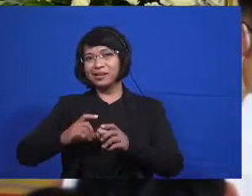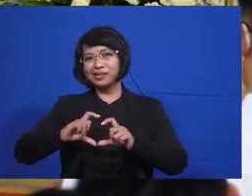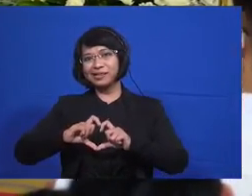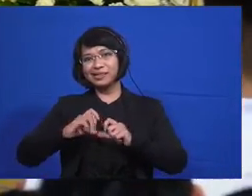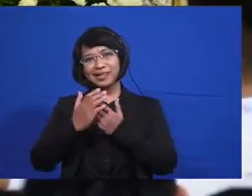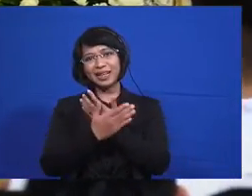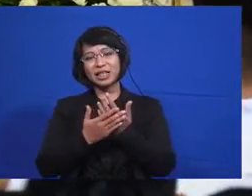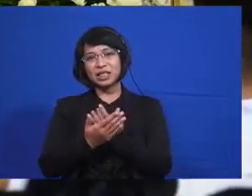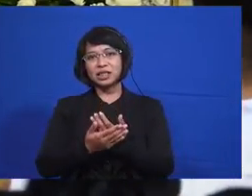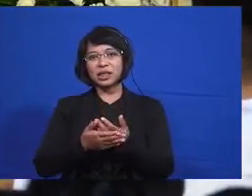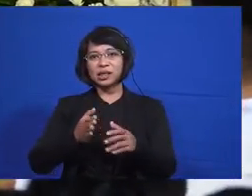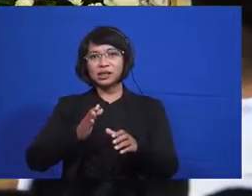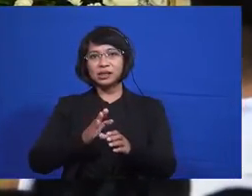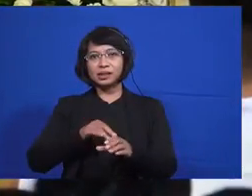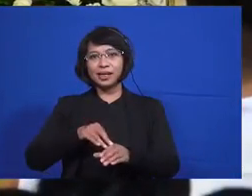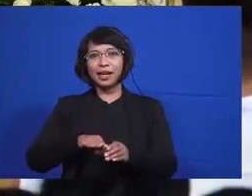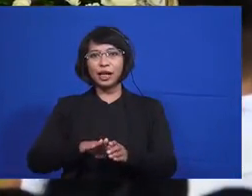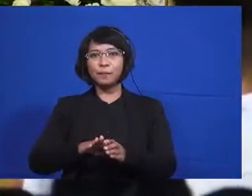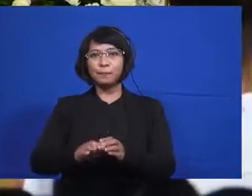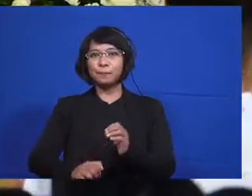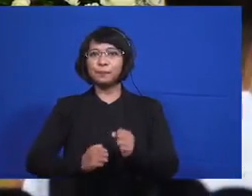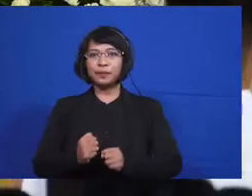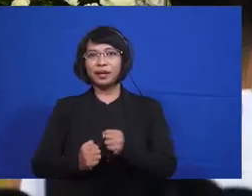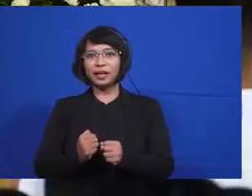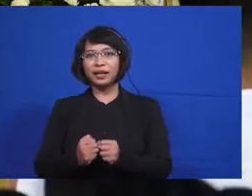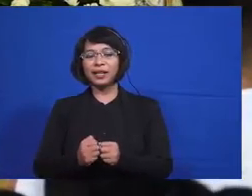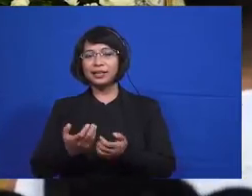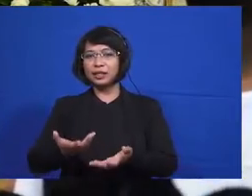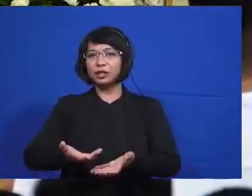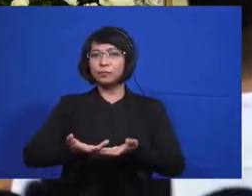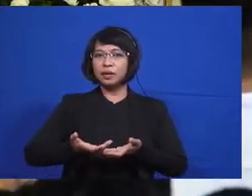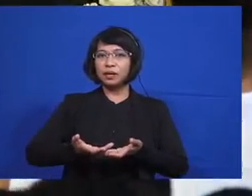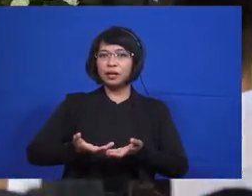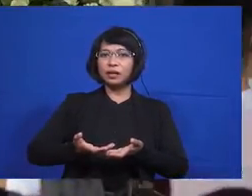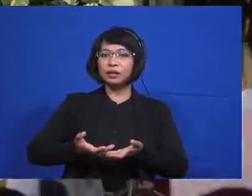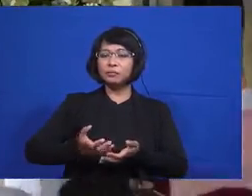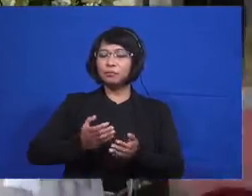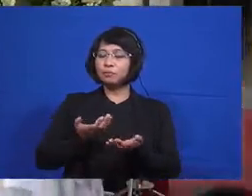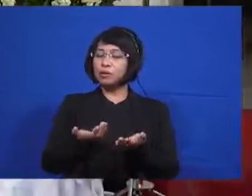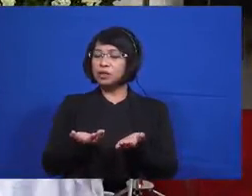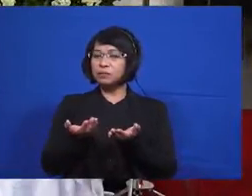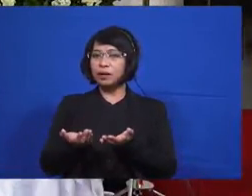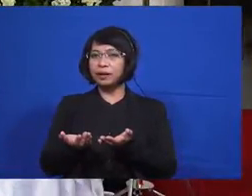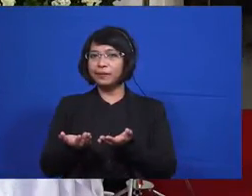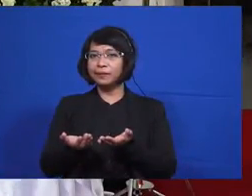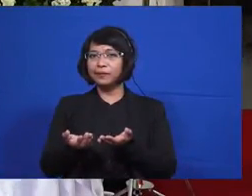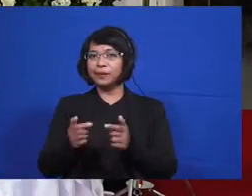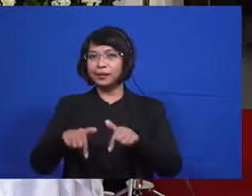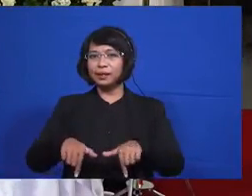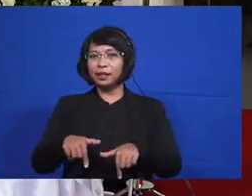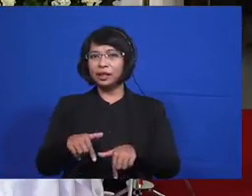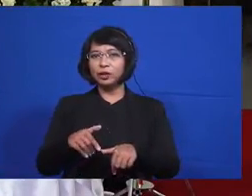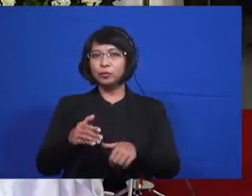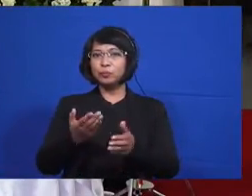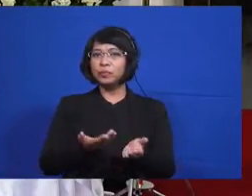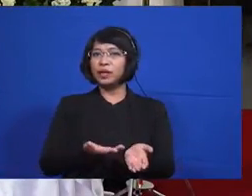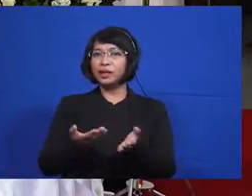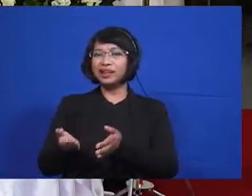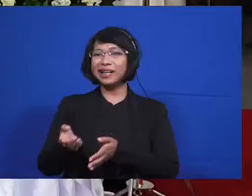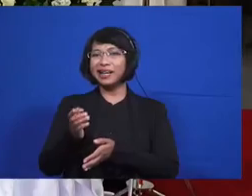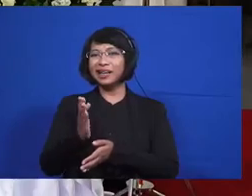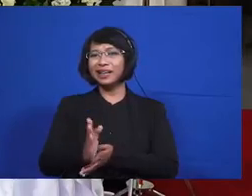dalam pelayanan. Terimalah persembahan umat-Mu dan berkatilah imam-imam-Mu yang membawa tanda kasih